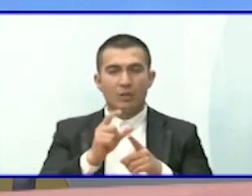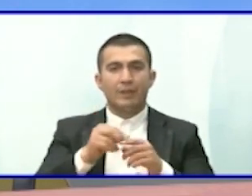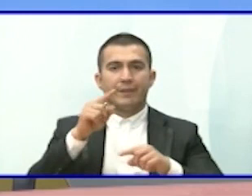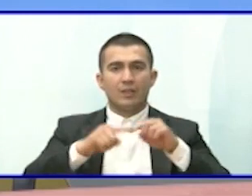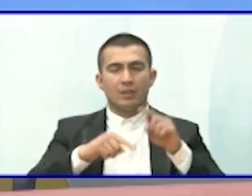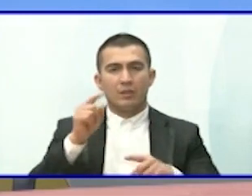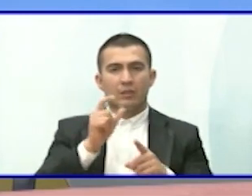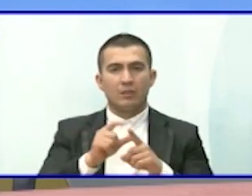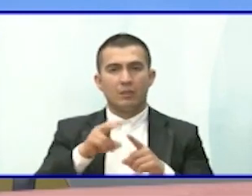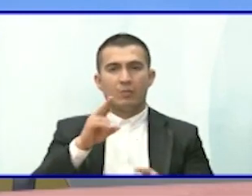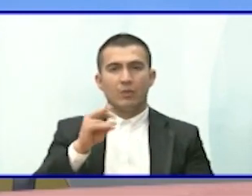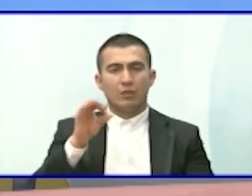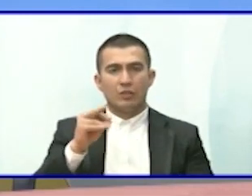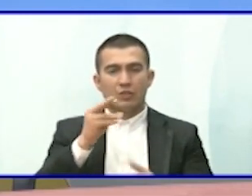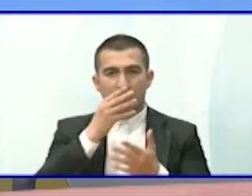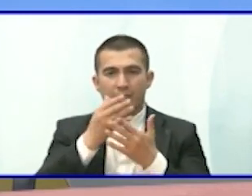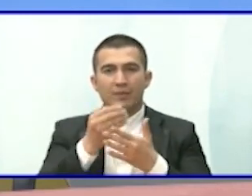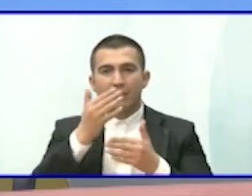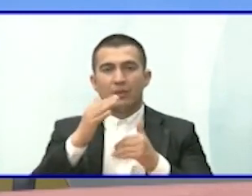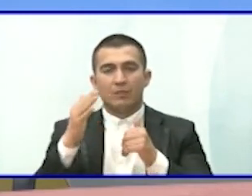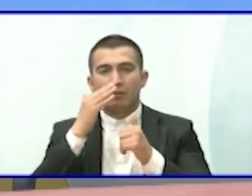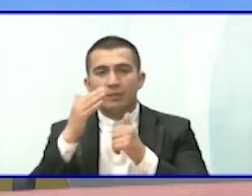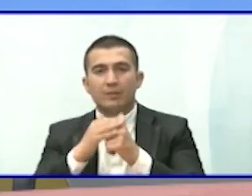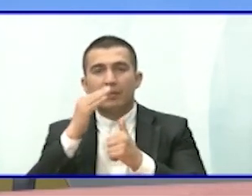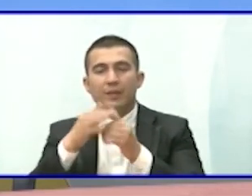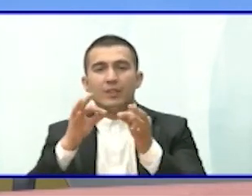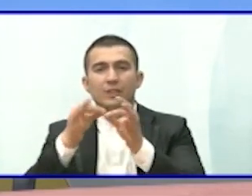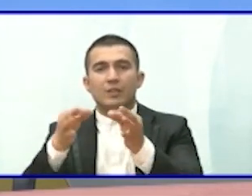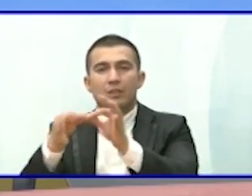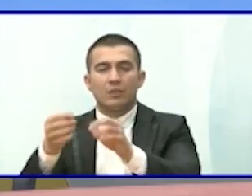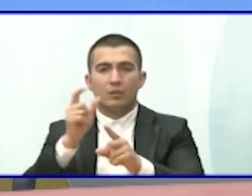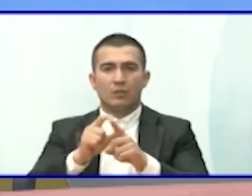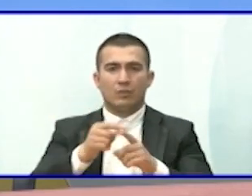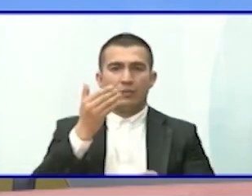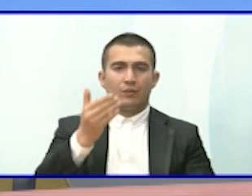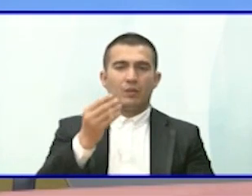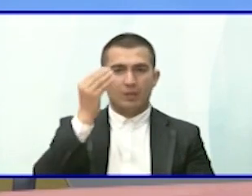падеж конечно же именительный падеж